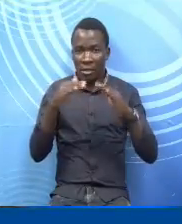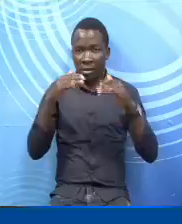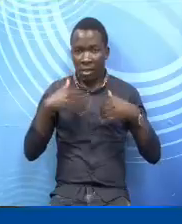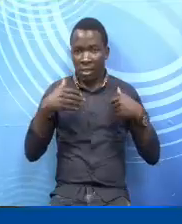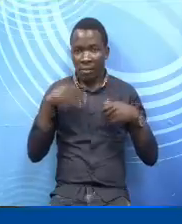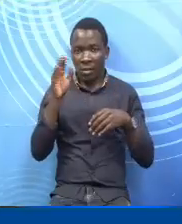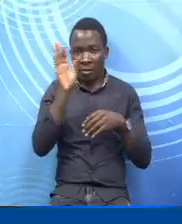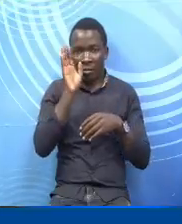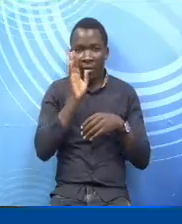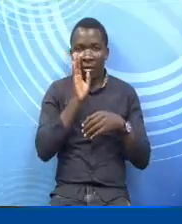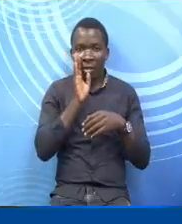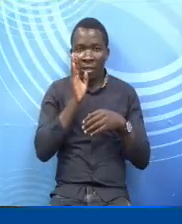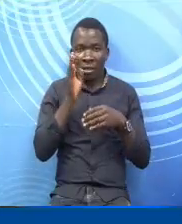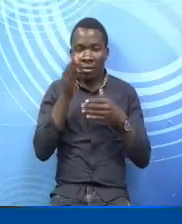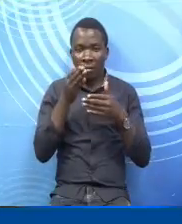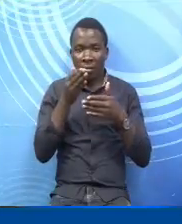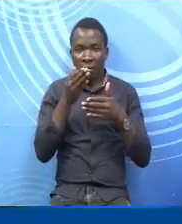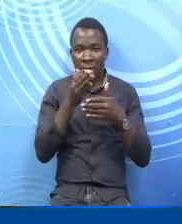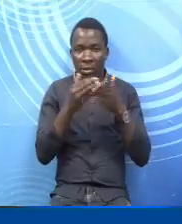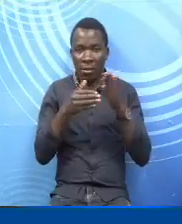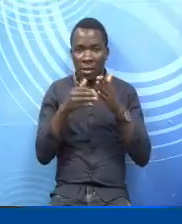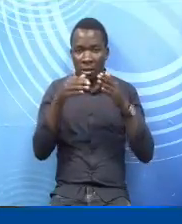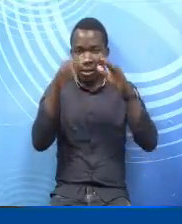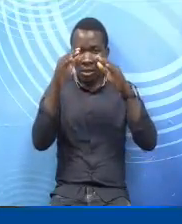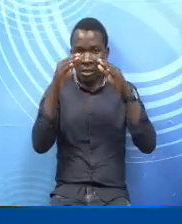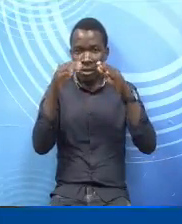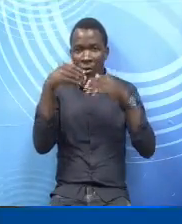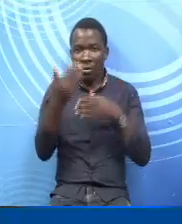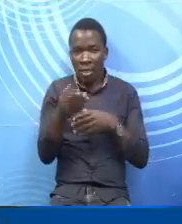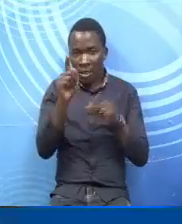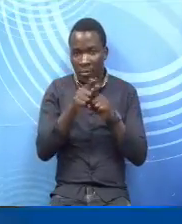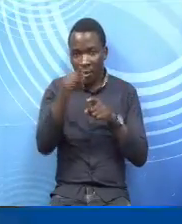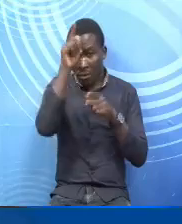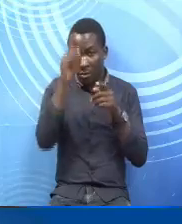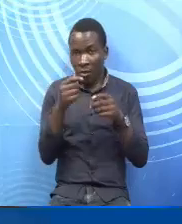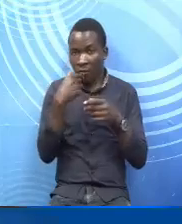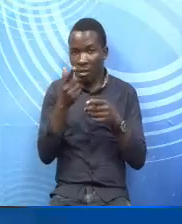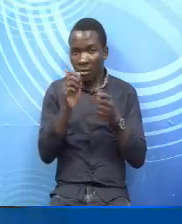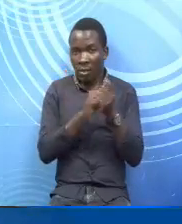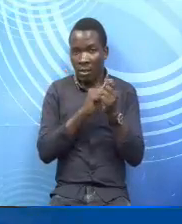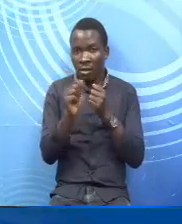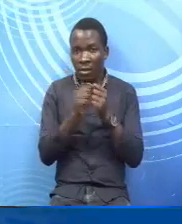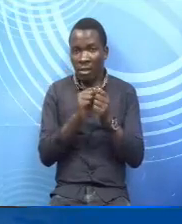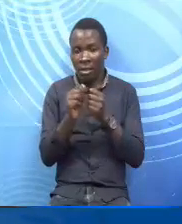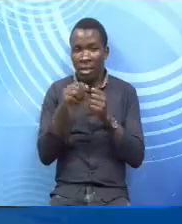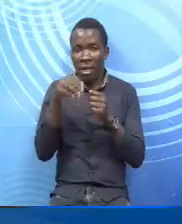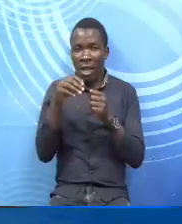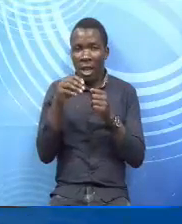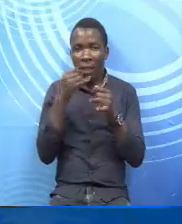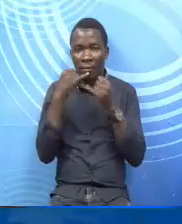guturamo, ibyo bashimangira ko ngo n'uyu muturage ayo mpamvu ishobora gutuma baramusenyeye. Nkuri rambuye na Imanirankunda Jean